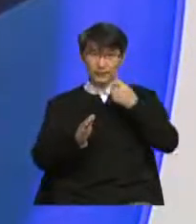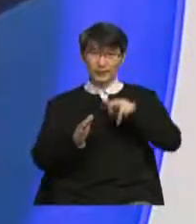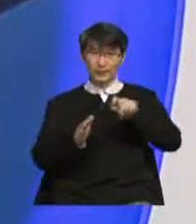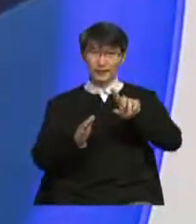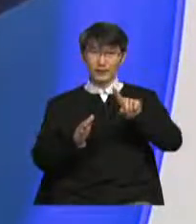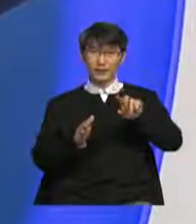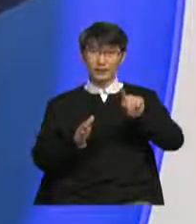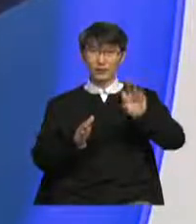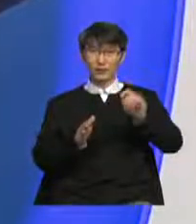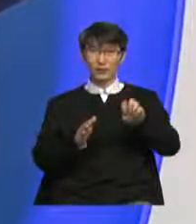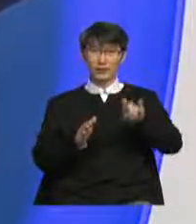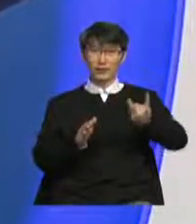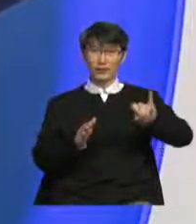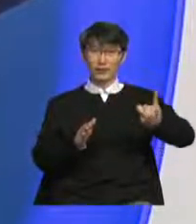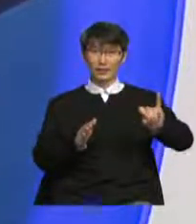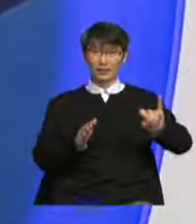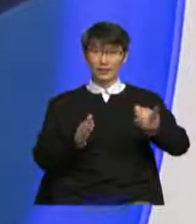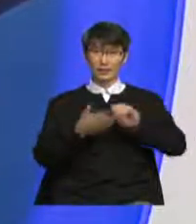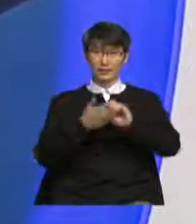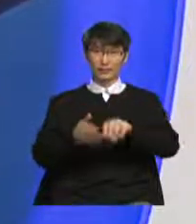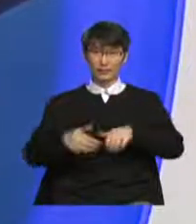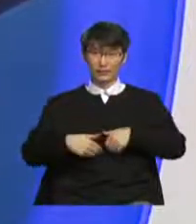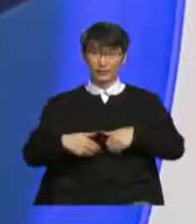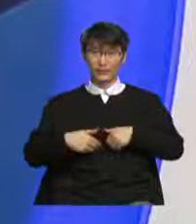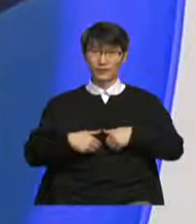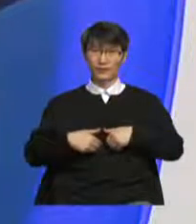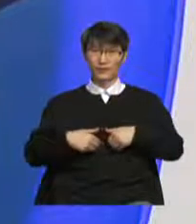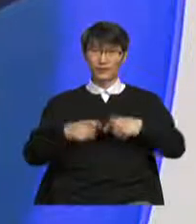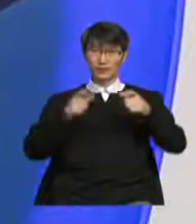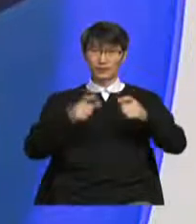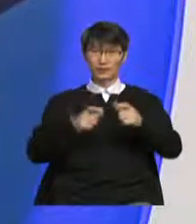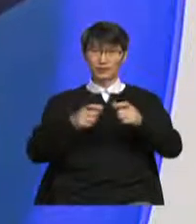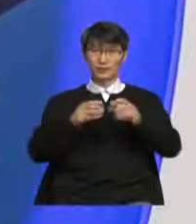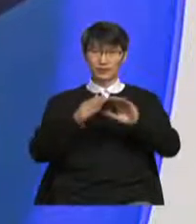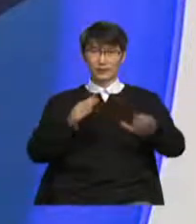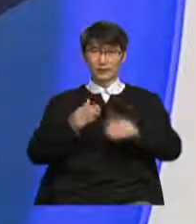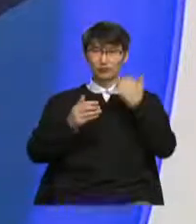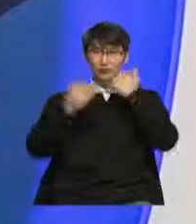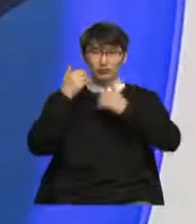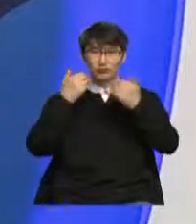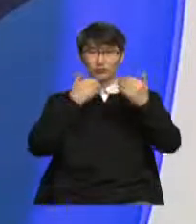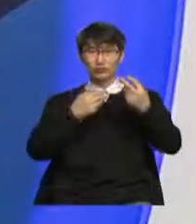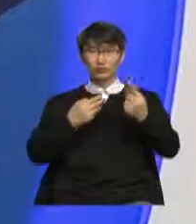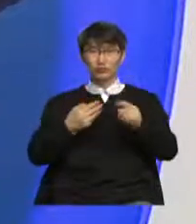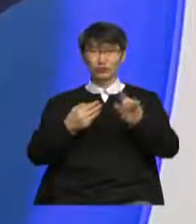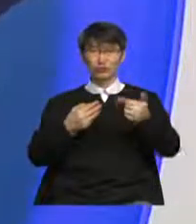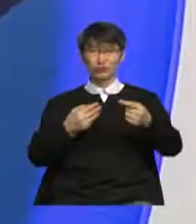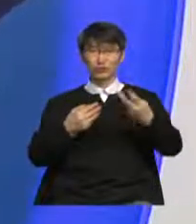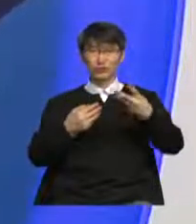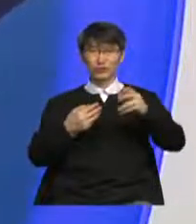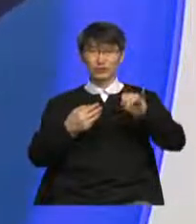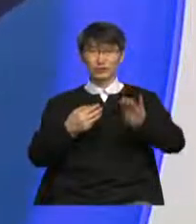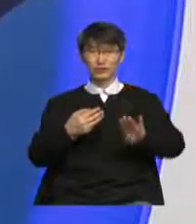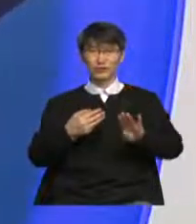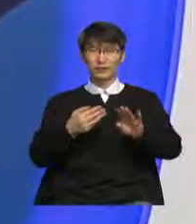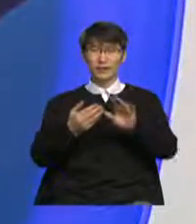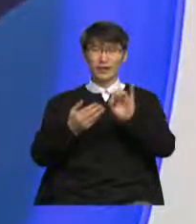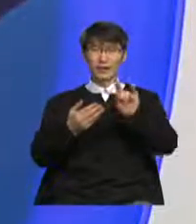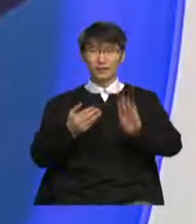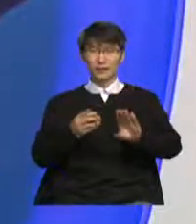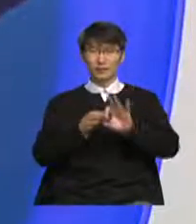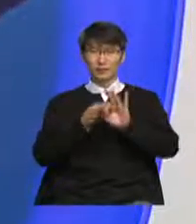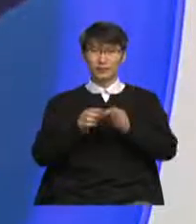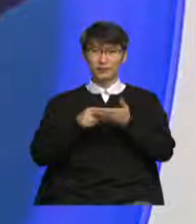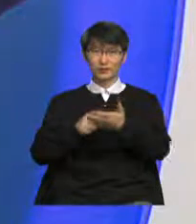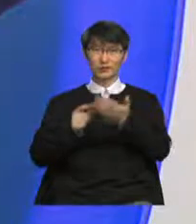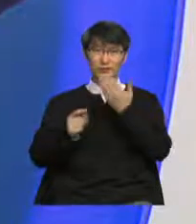카카오페이에 가입해야 합니다. 한편 세대주 이외의 세대원도 성범죄자 알림이 누리집이나 해당 앱을 통해 별도로 고지서를